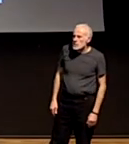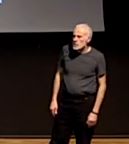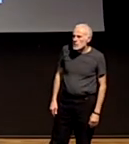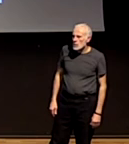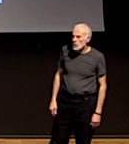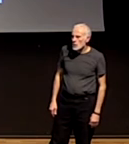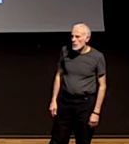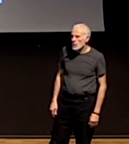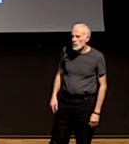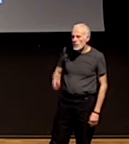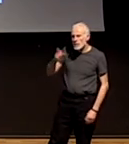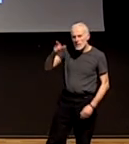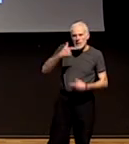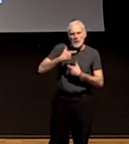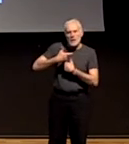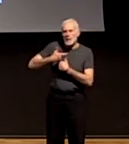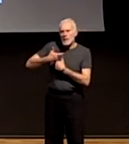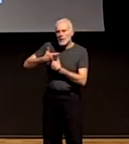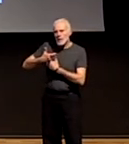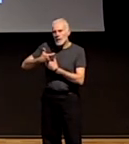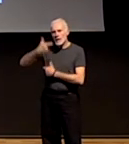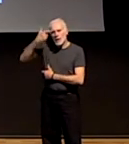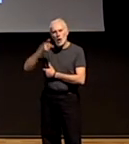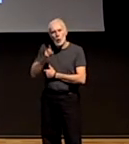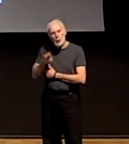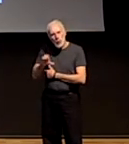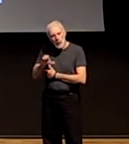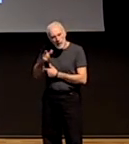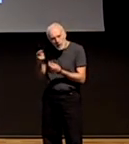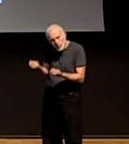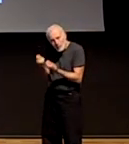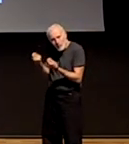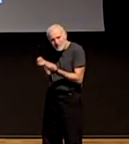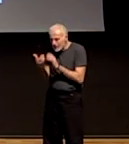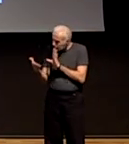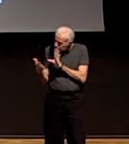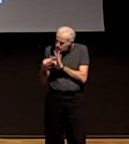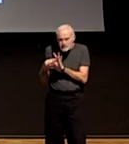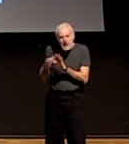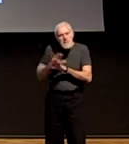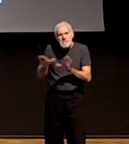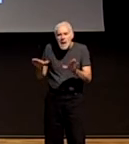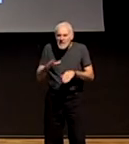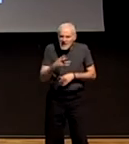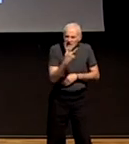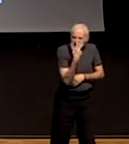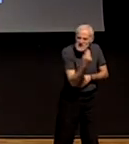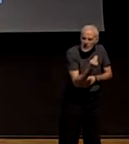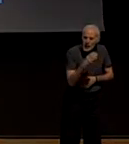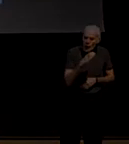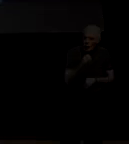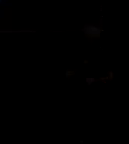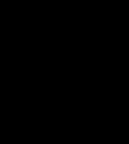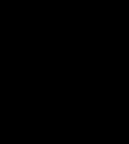comme le grand dieu qu'est-ce qu'on peut arriver à l'éprît oise et comme un corbeau oui oui toutes ces espèces il faut savoir que la chouette chevêche on